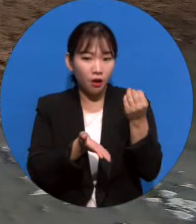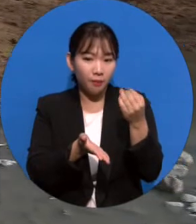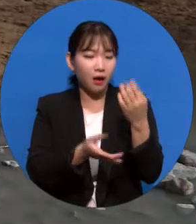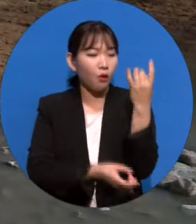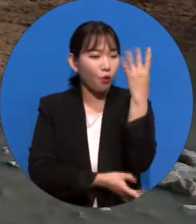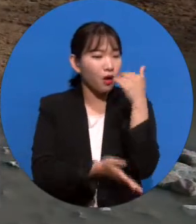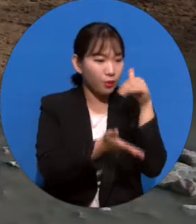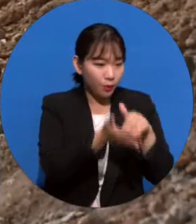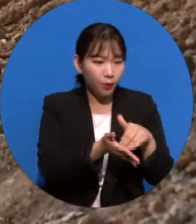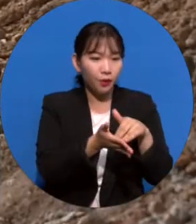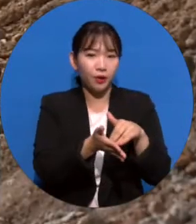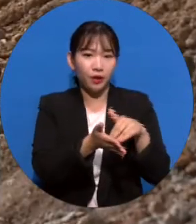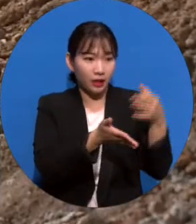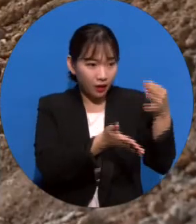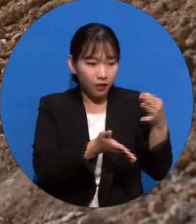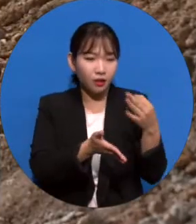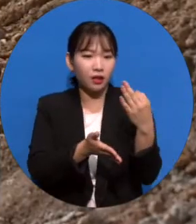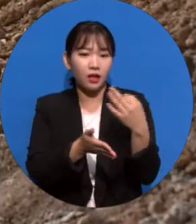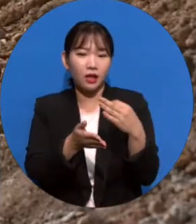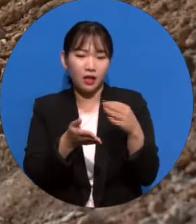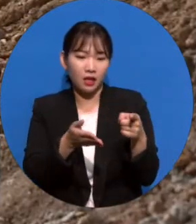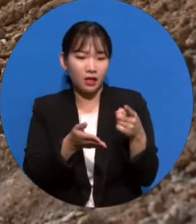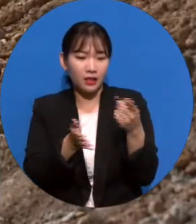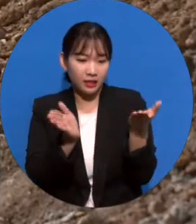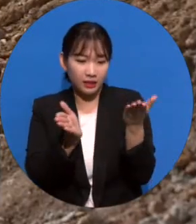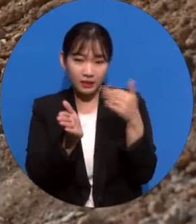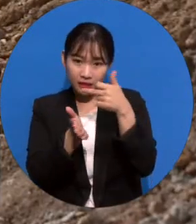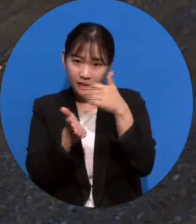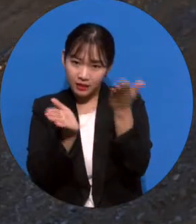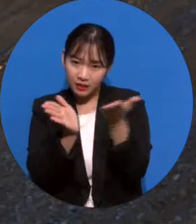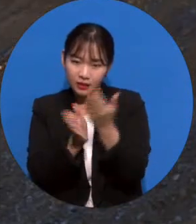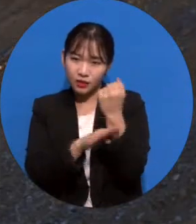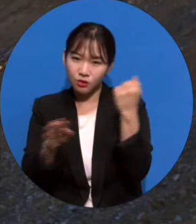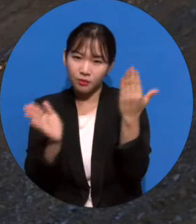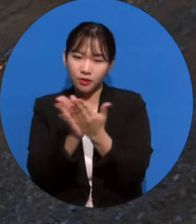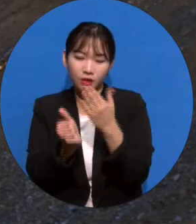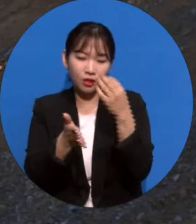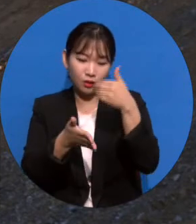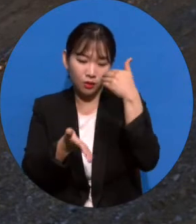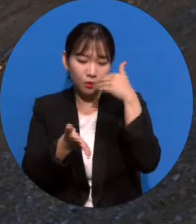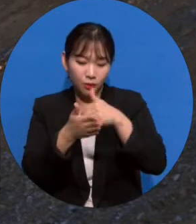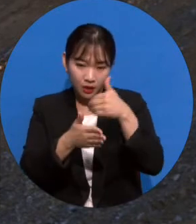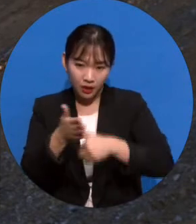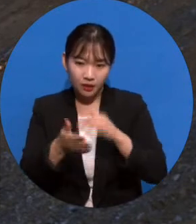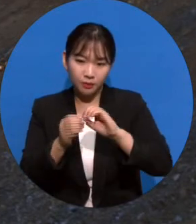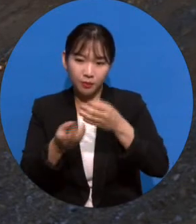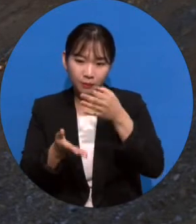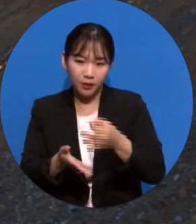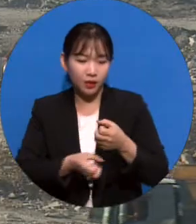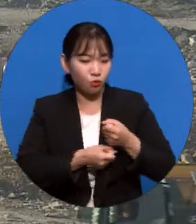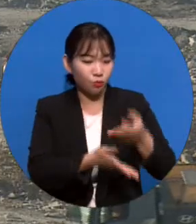가격에 규격에 맞춰 도료 깎는 가공 빛 여기에 또 거리를 감안한 운 반 비 까지 포함해 책정합니다